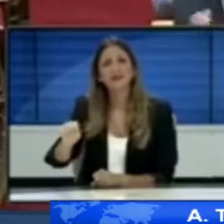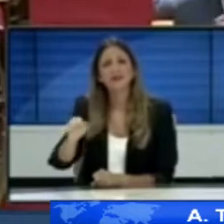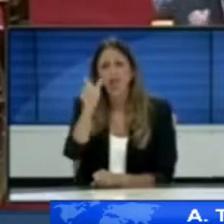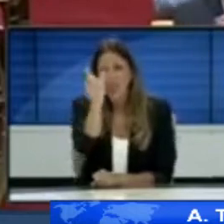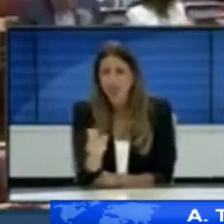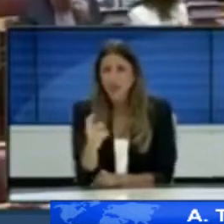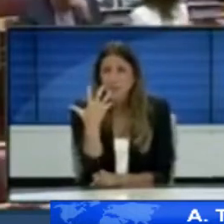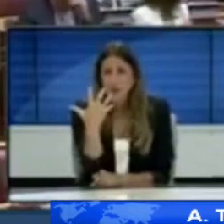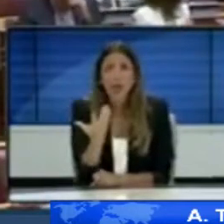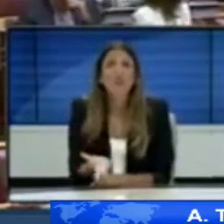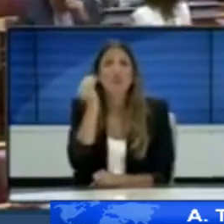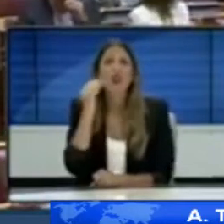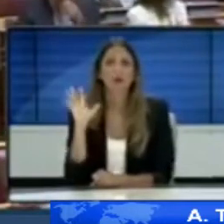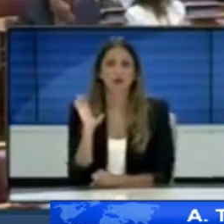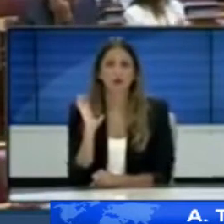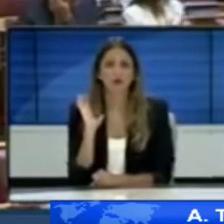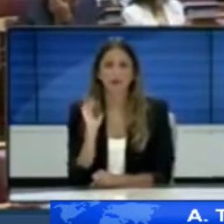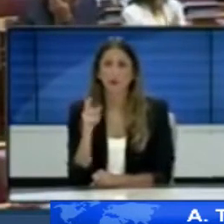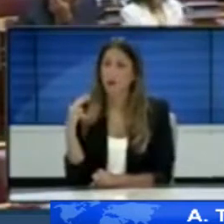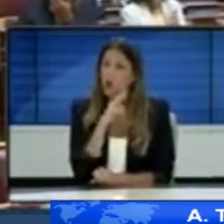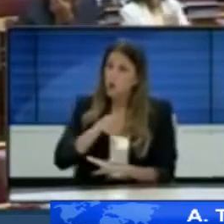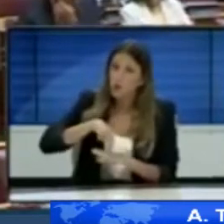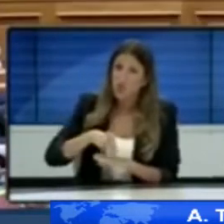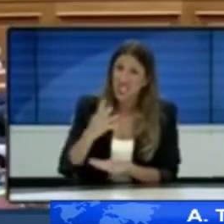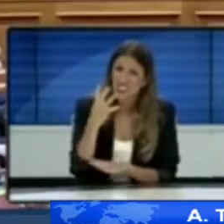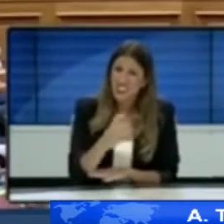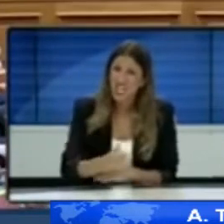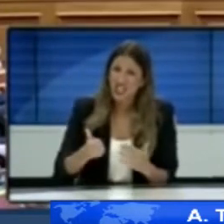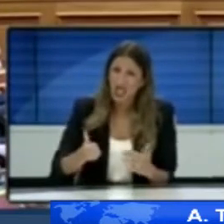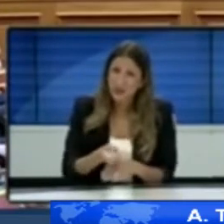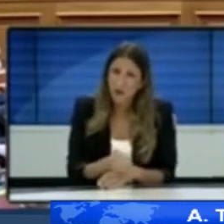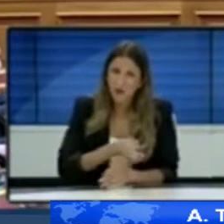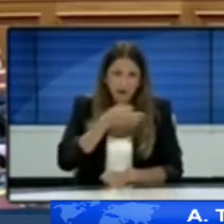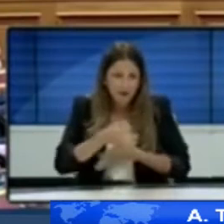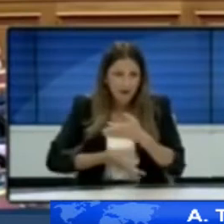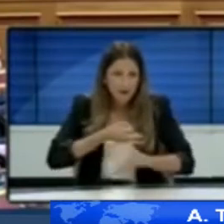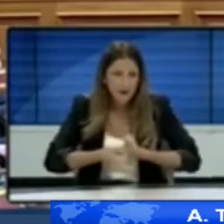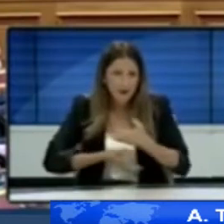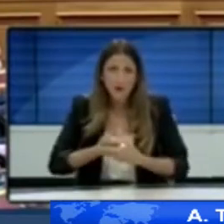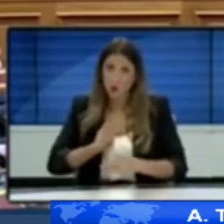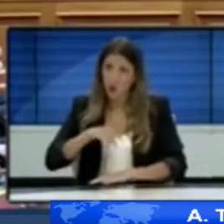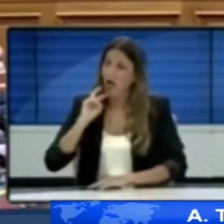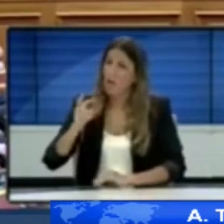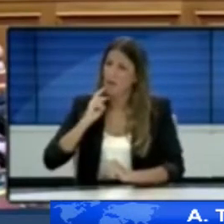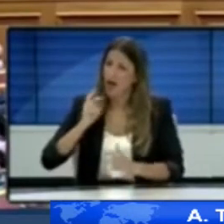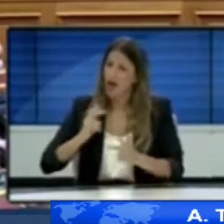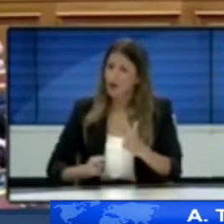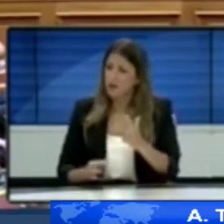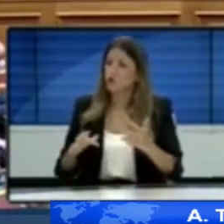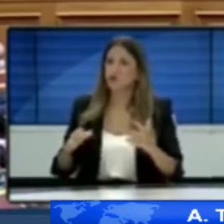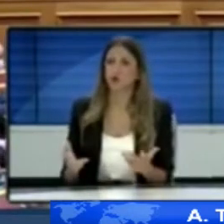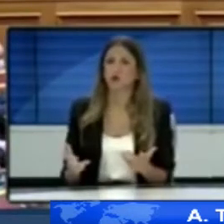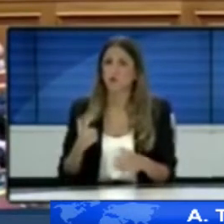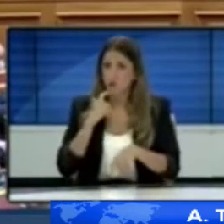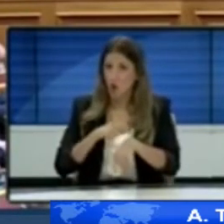Άκουσα όμως πάρα πολλά επί 46 λεπτά και ειλικρινά δεν ξέρω από πού να ξεκινήσω και πού να τελειώσω, διότι